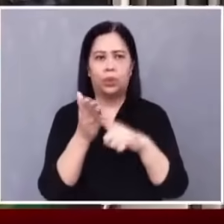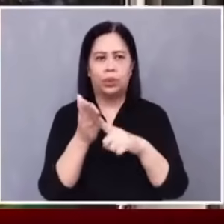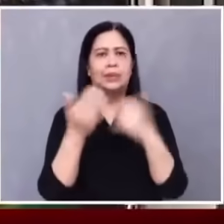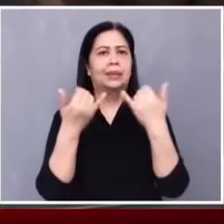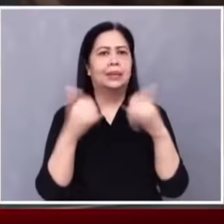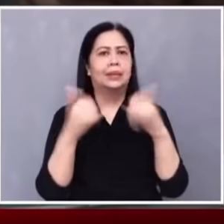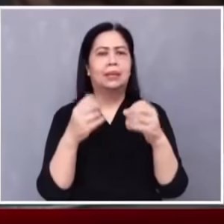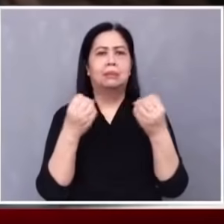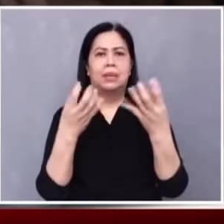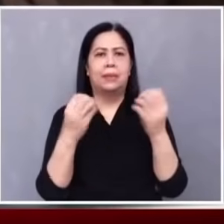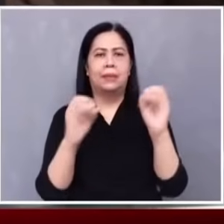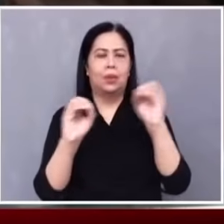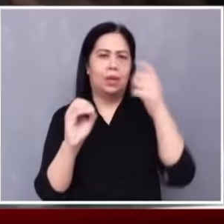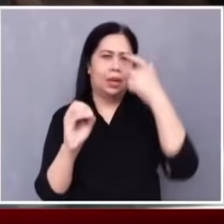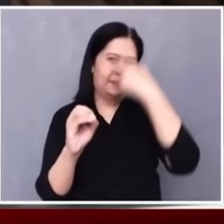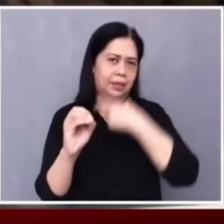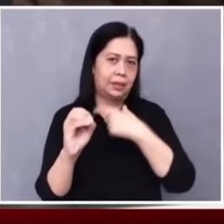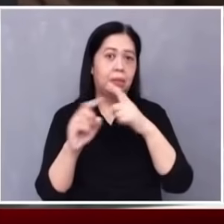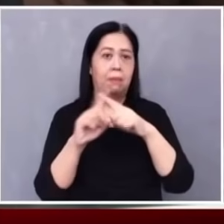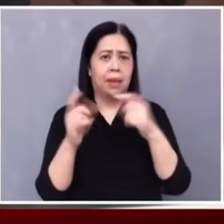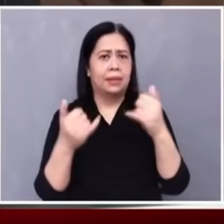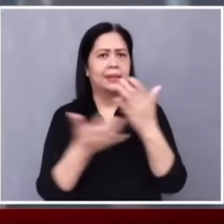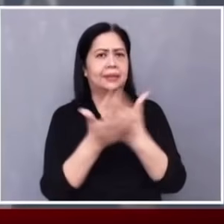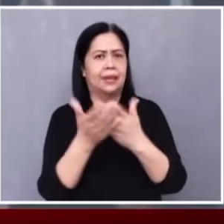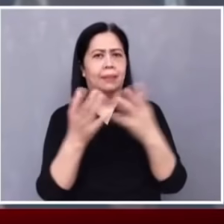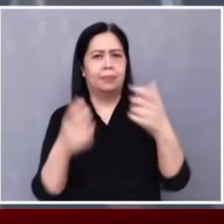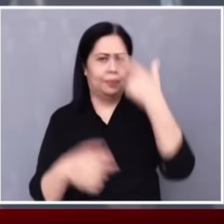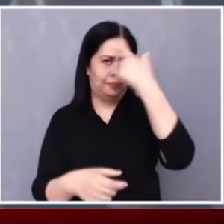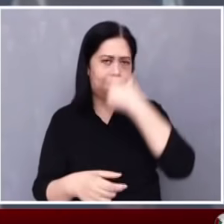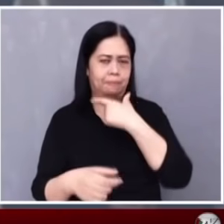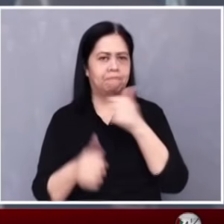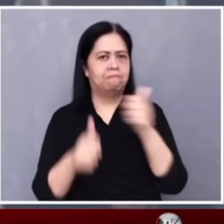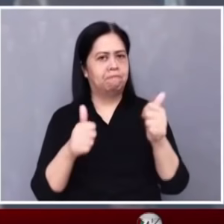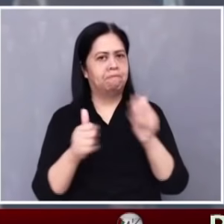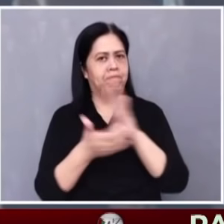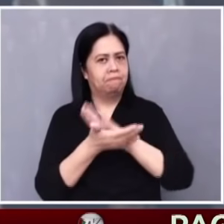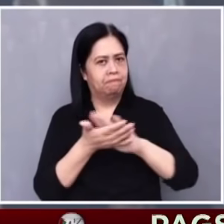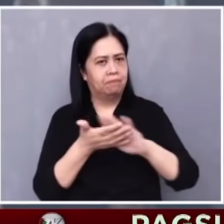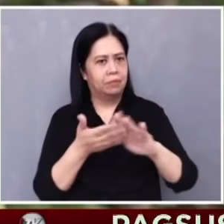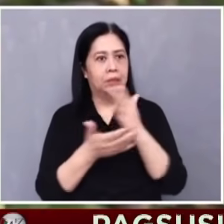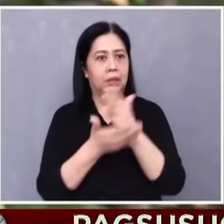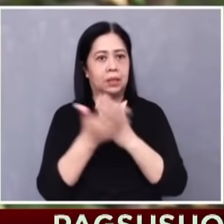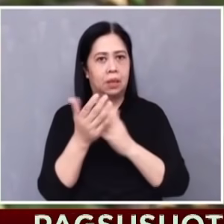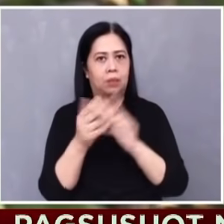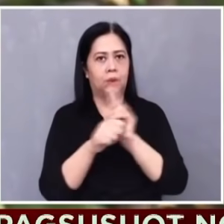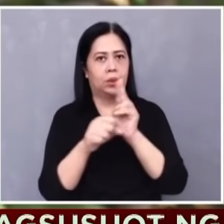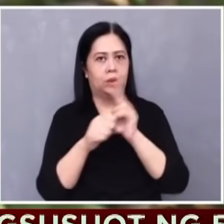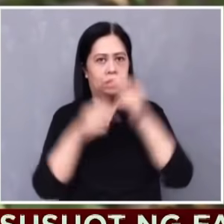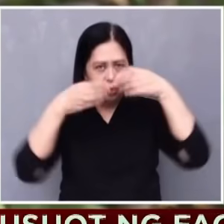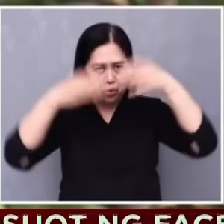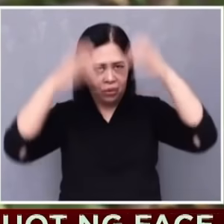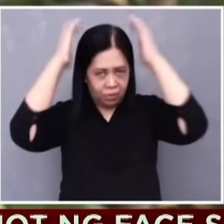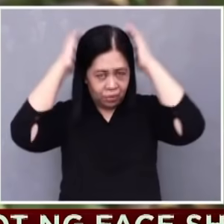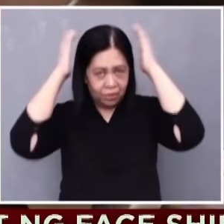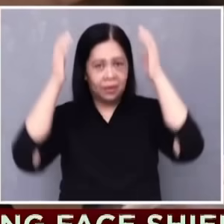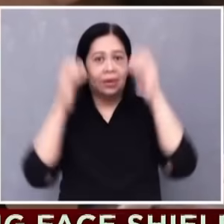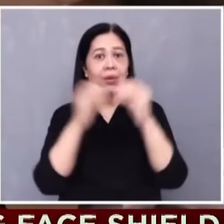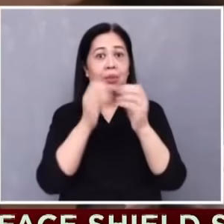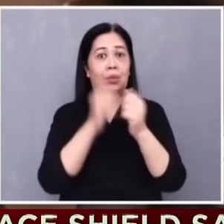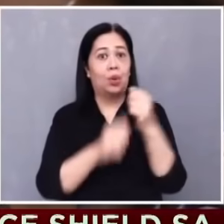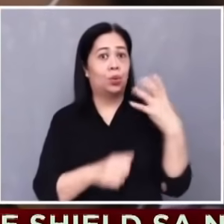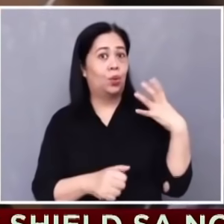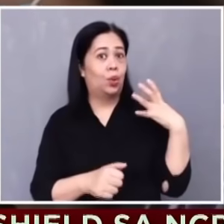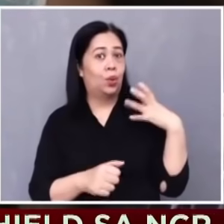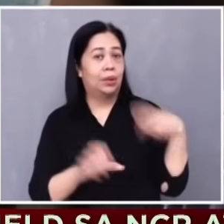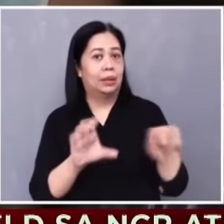face shield pero meron pa rin nagsusuot ng maayos at yung iba, ginagawang headband. Karamihan sa mga nag-aabang dito, hindi